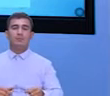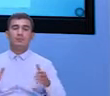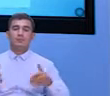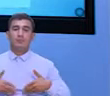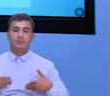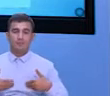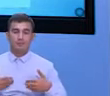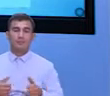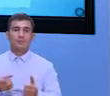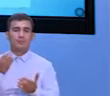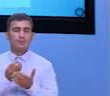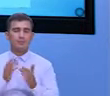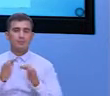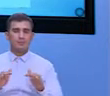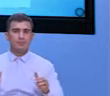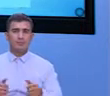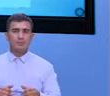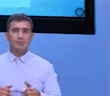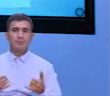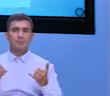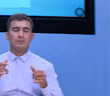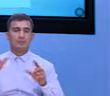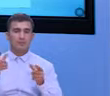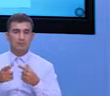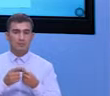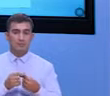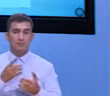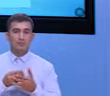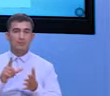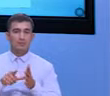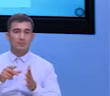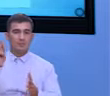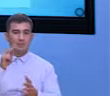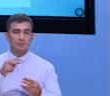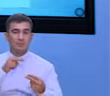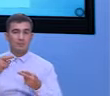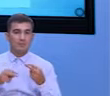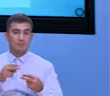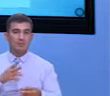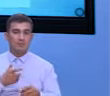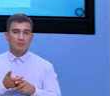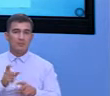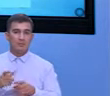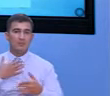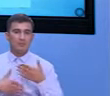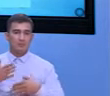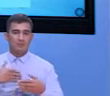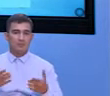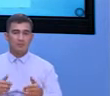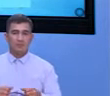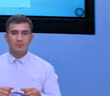Assalomu alaykum, aziz o'quvchilar. Bugun siz bilan geometriya darsida ko'rishib turganimizdan